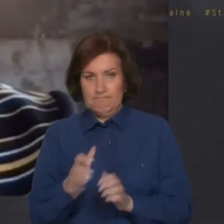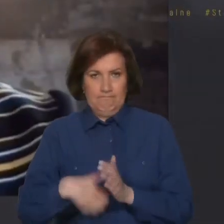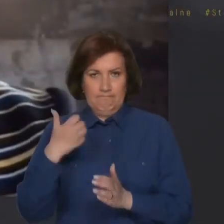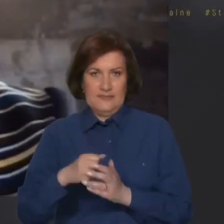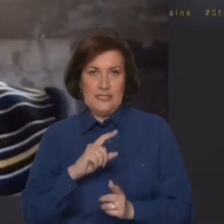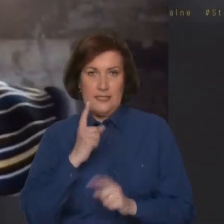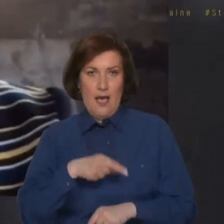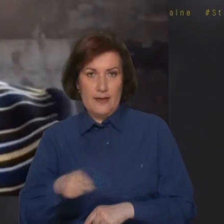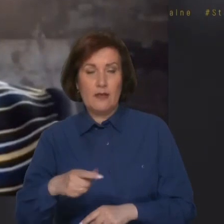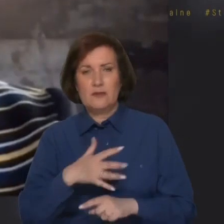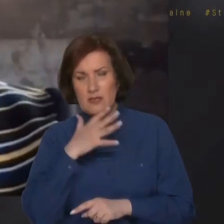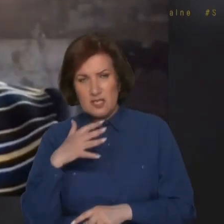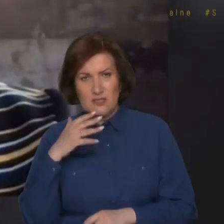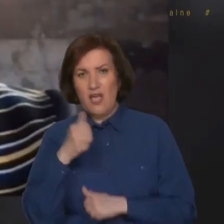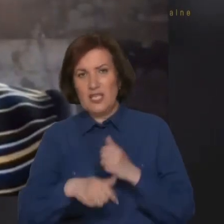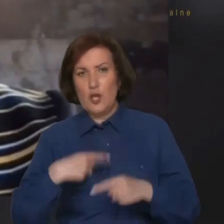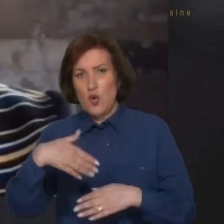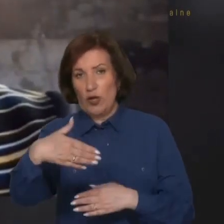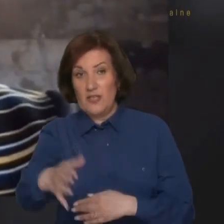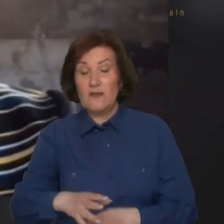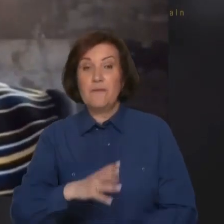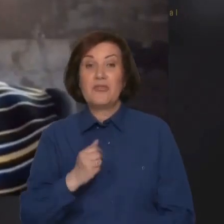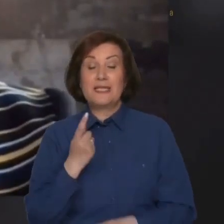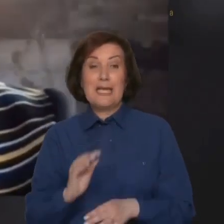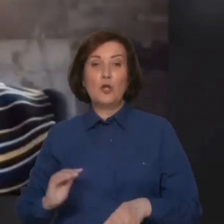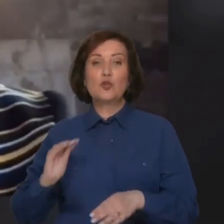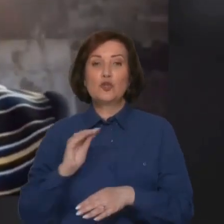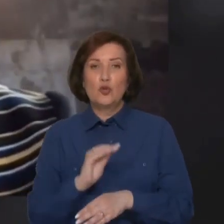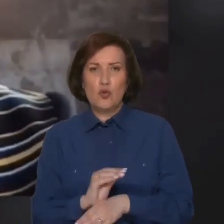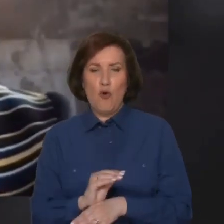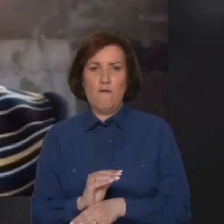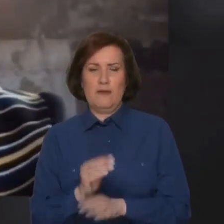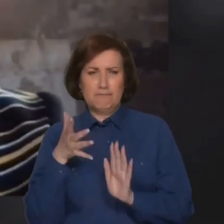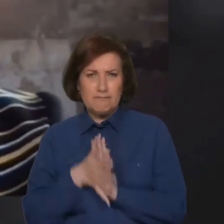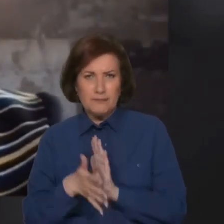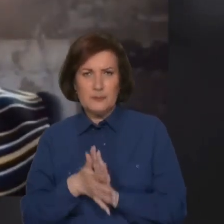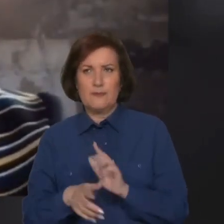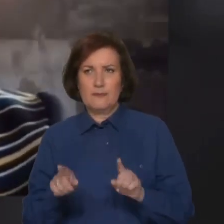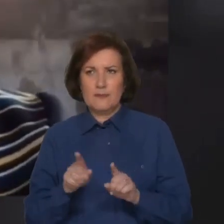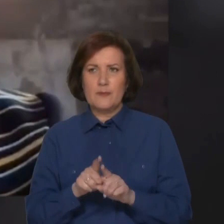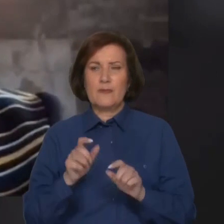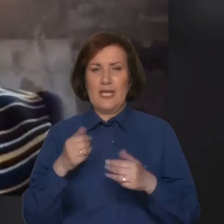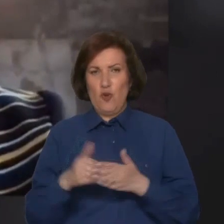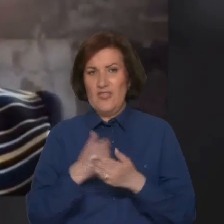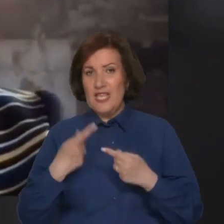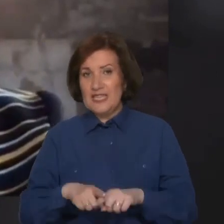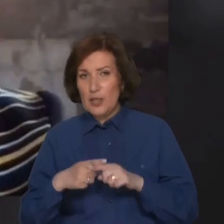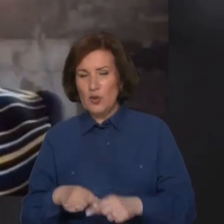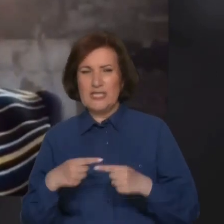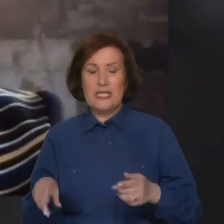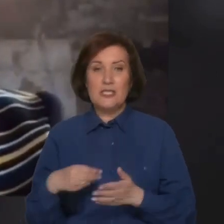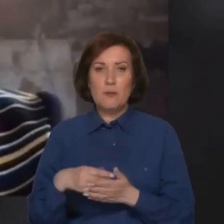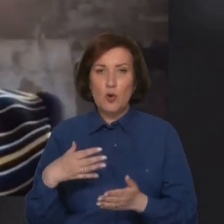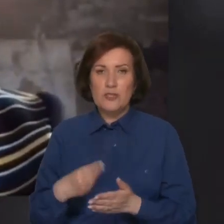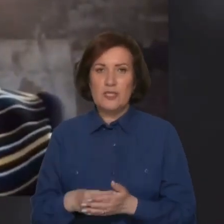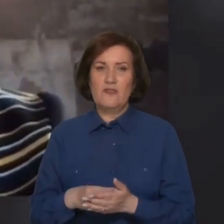рік. Це десятки років. Окрім того, за умови додаткового геологічного вивчення та впровадження новітніх технологій, за різними